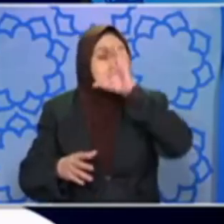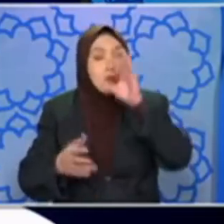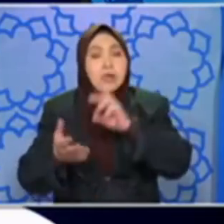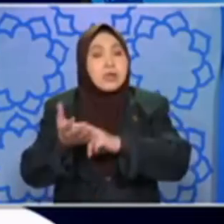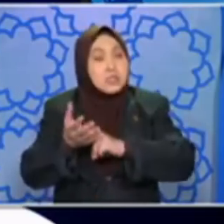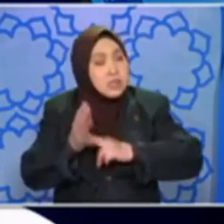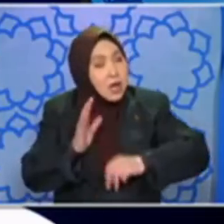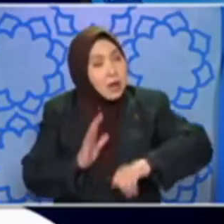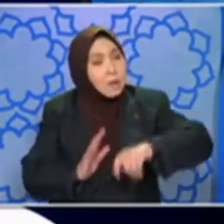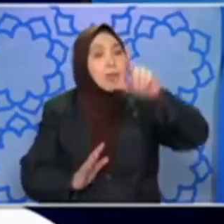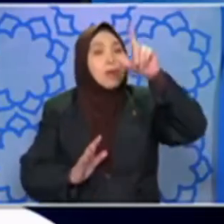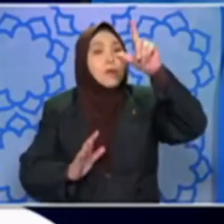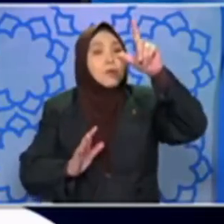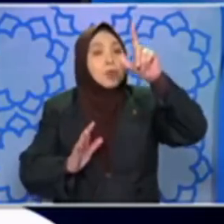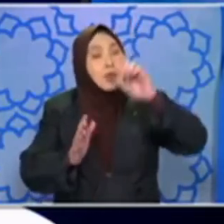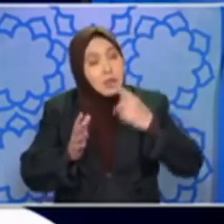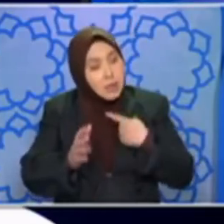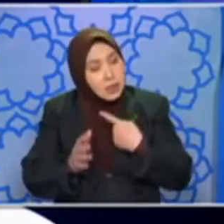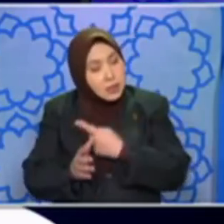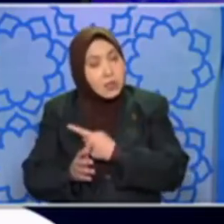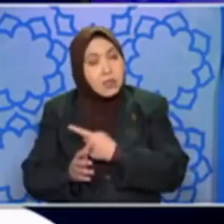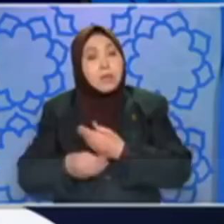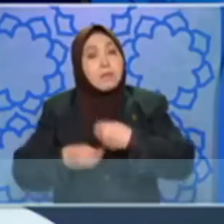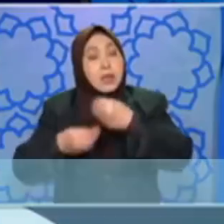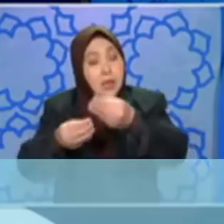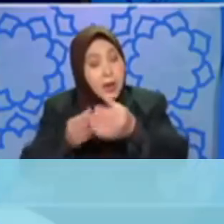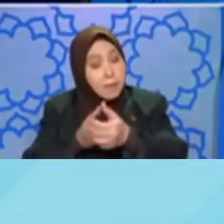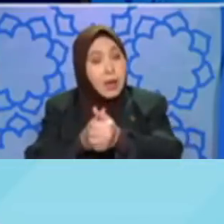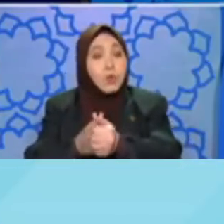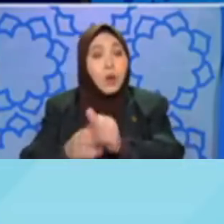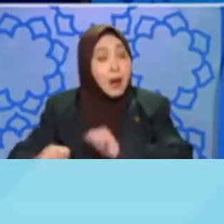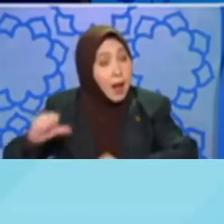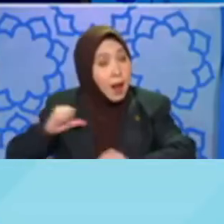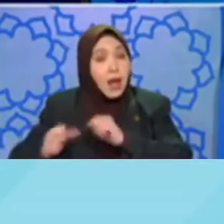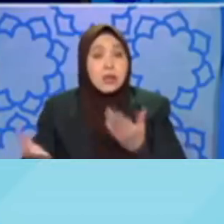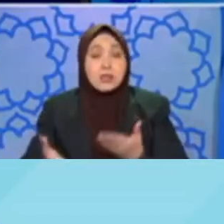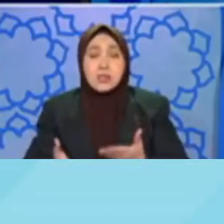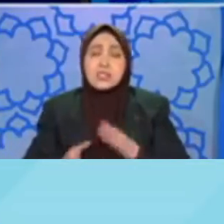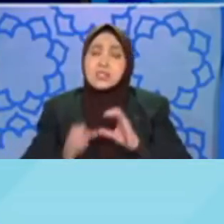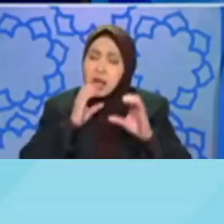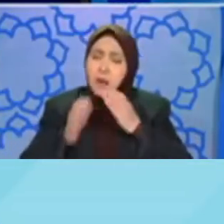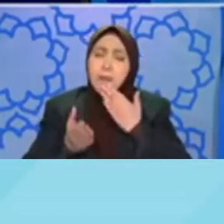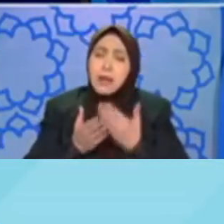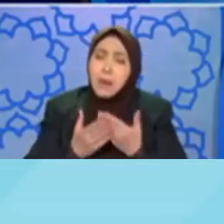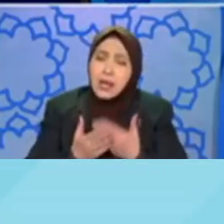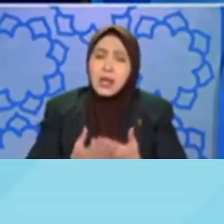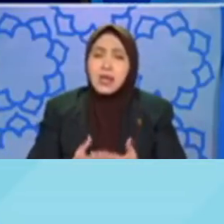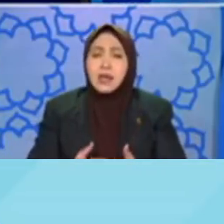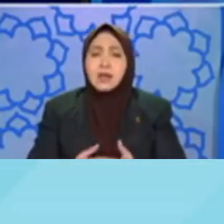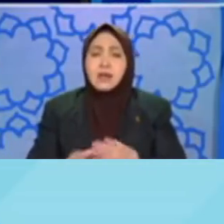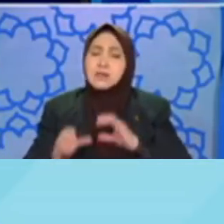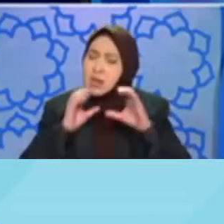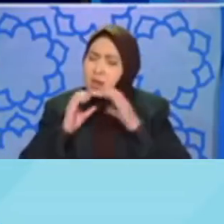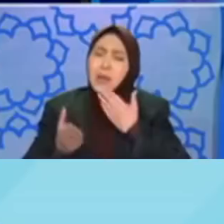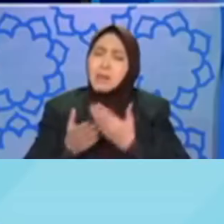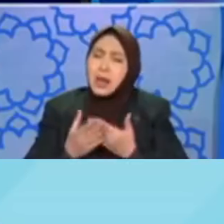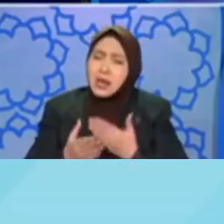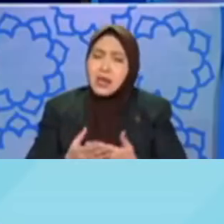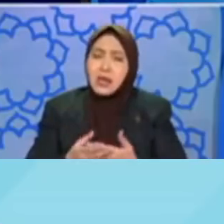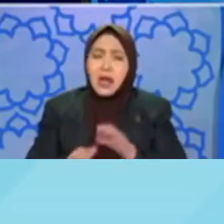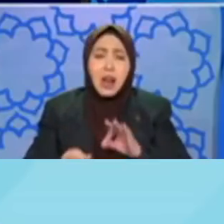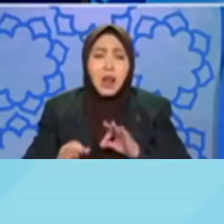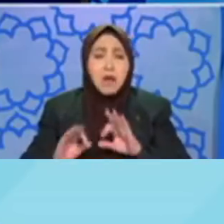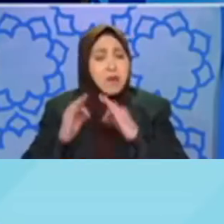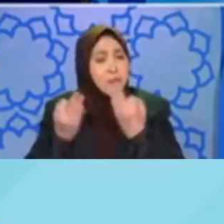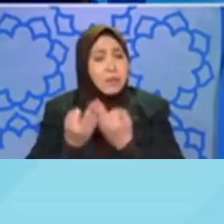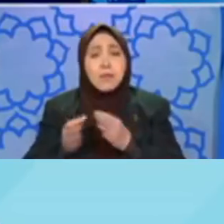lebih, kita diberikan panduan akhlak di sini, cakap elok-elok. Cakap elok-elok, bukan cakap kalau adik-beradik